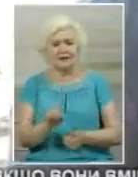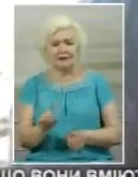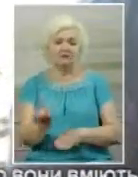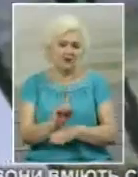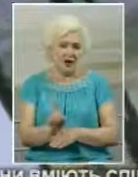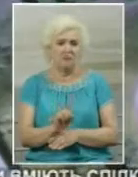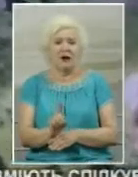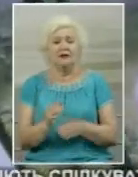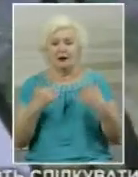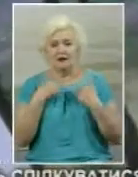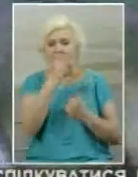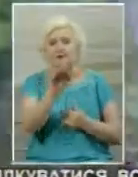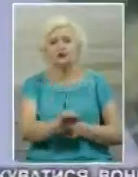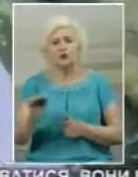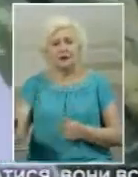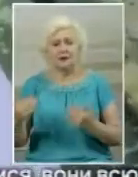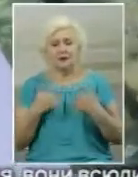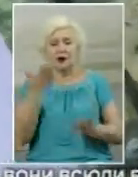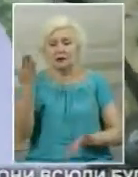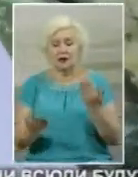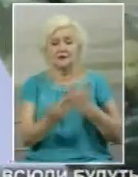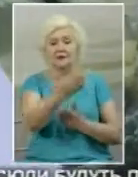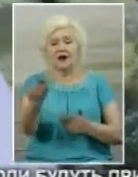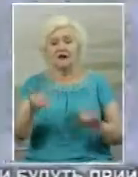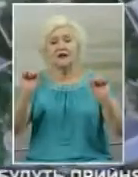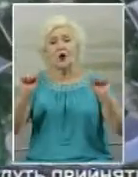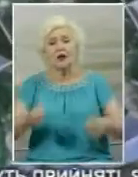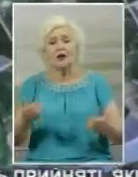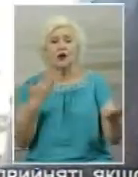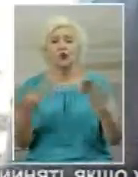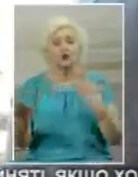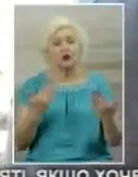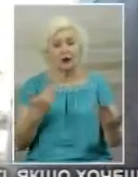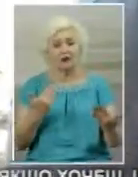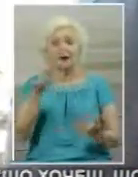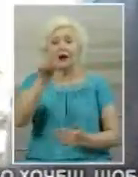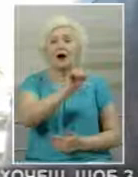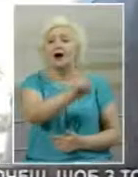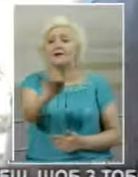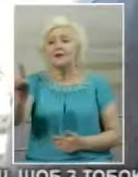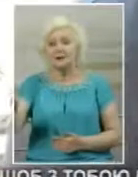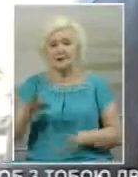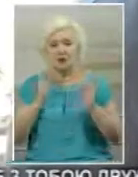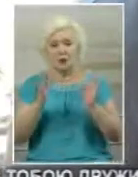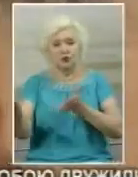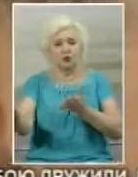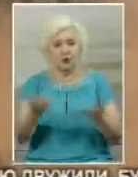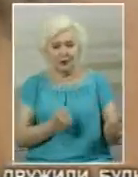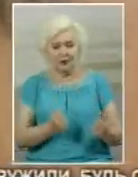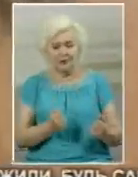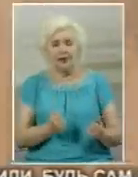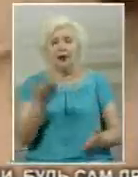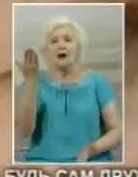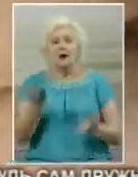нормально. Я вижу по детям моим. Если они умеют общаться, они везде будут приняты.